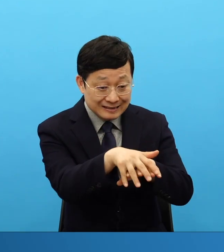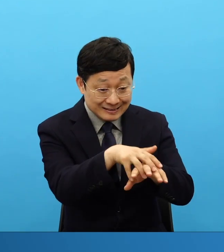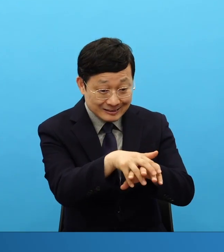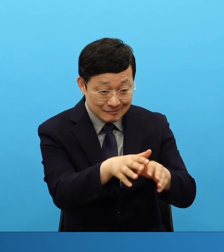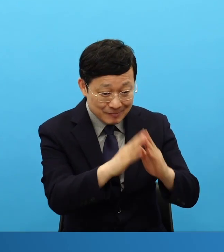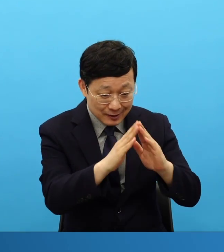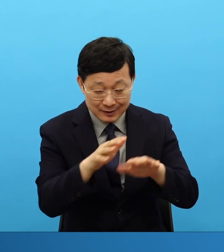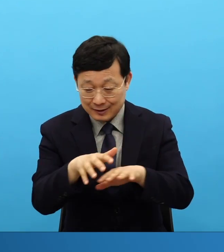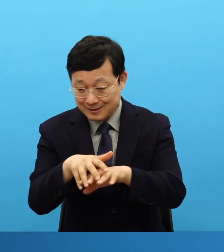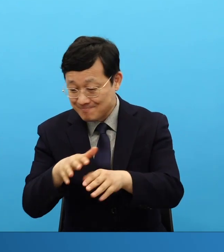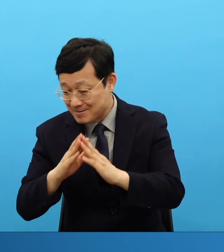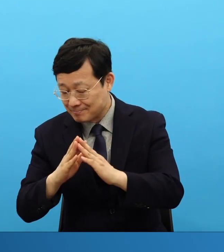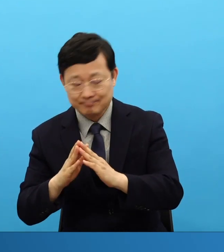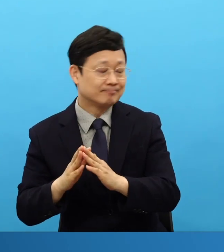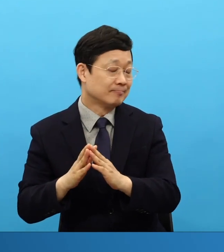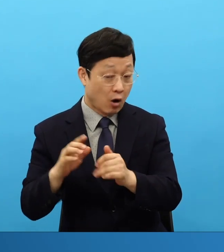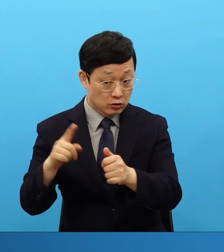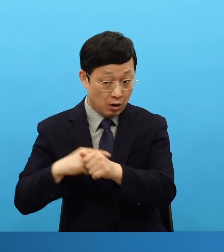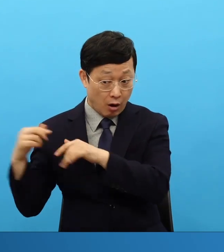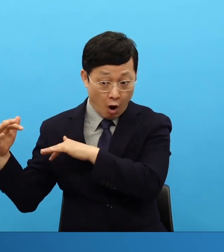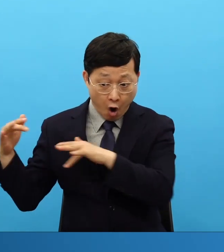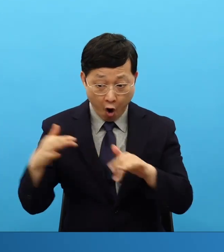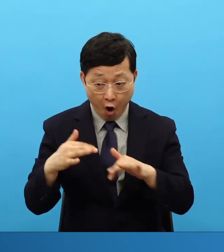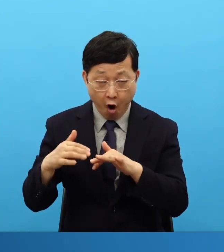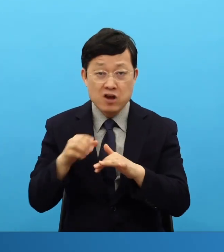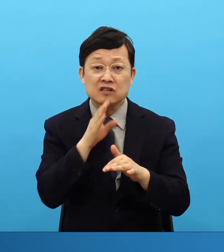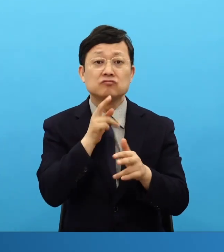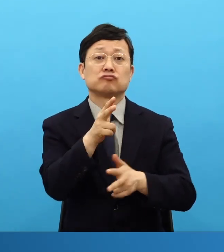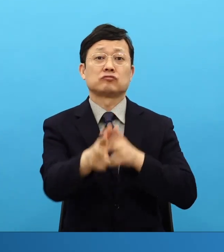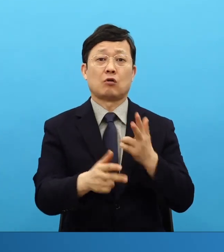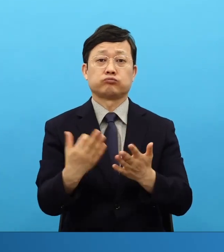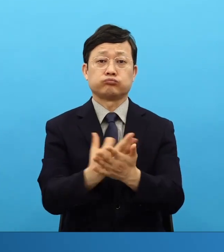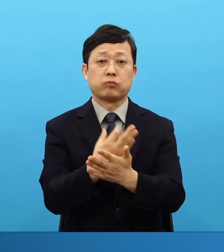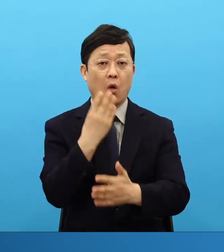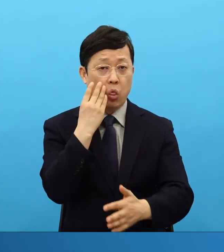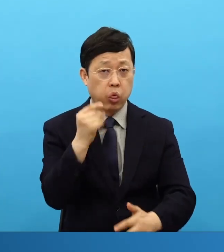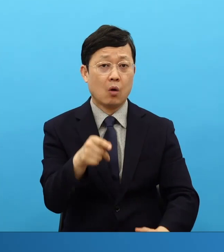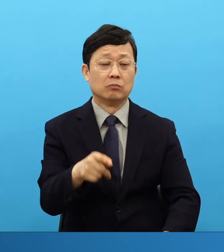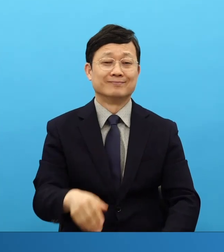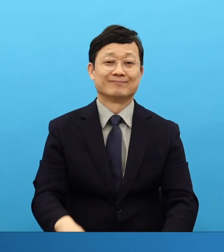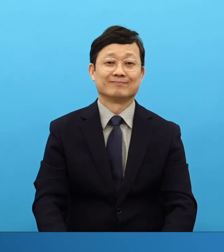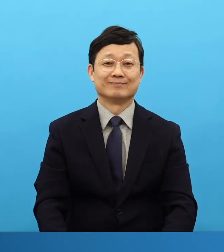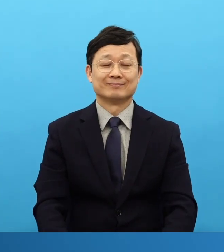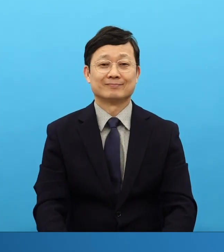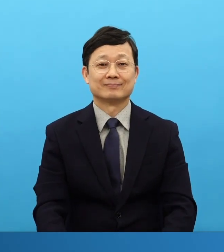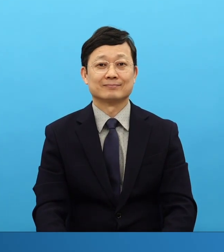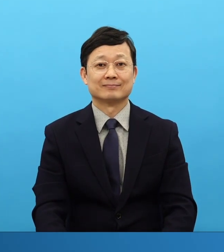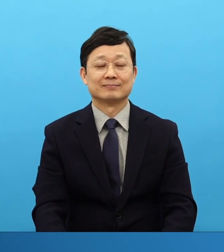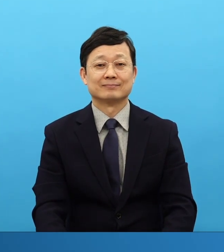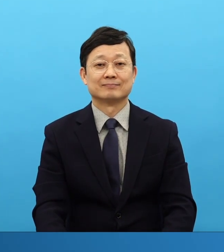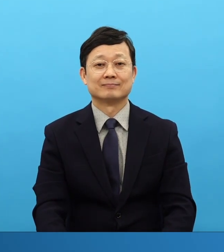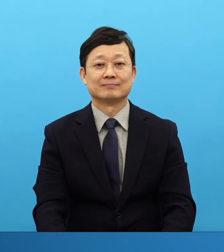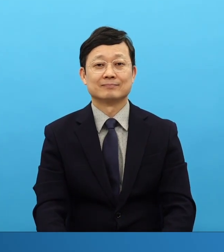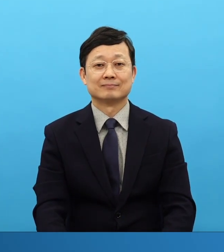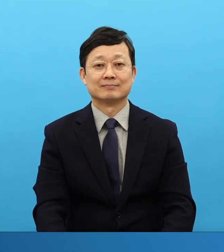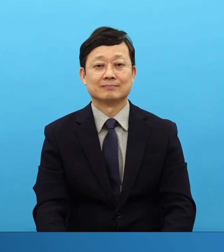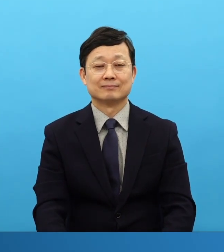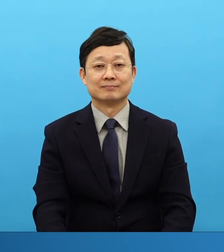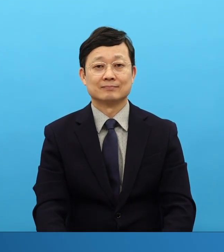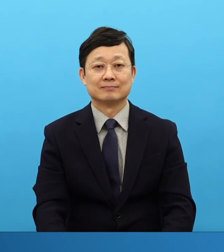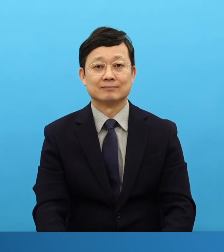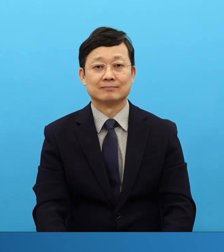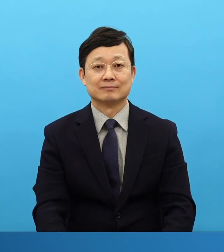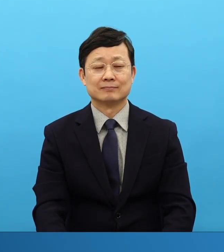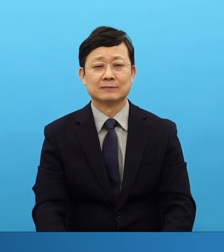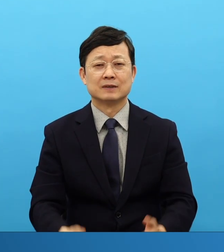you have to go in there, take care of the people, and you have to sway these clients to do some kind of business. But that's something else. You have to establish a system for the business to take place. 알부민